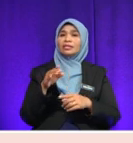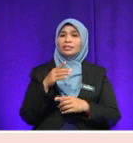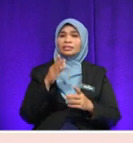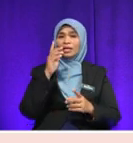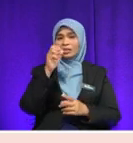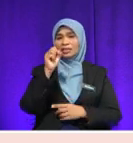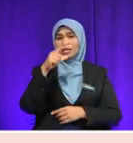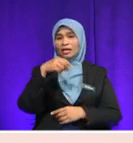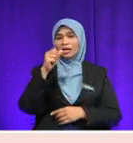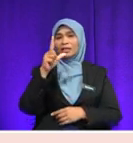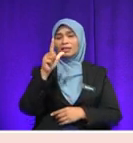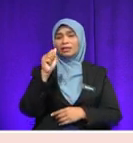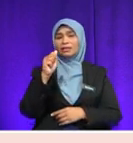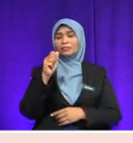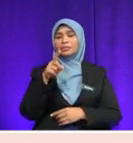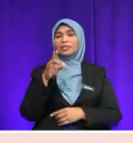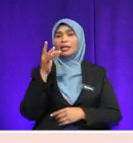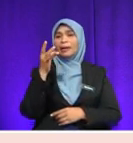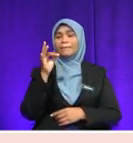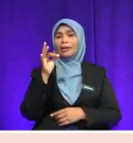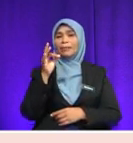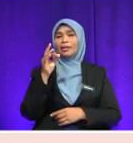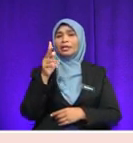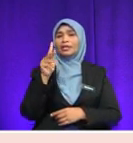Betulkah oke